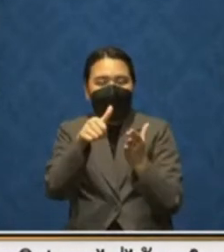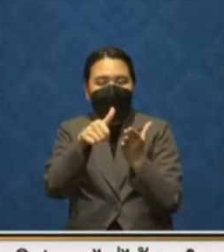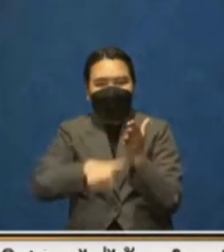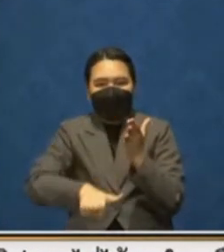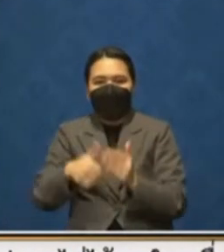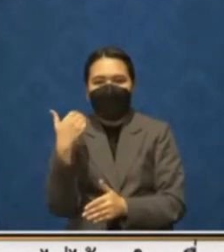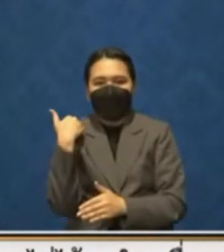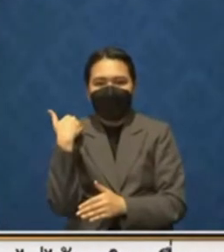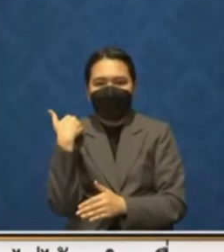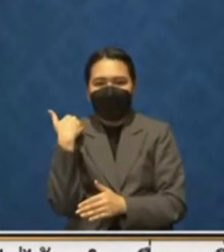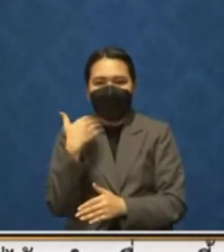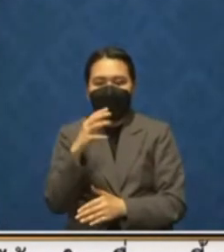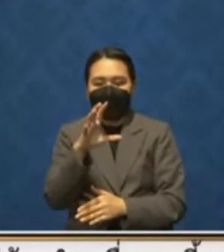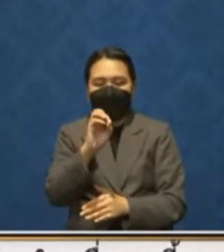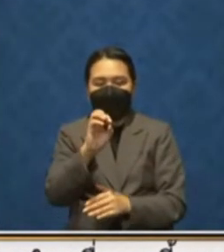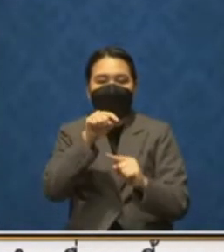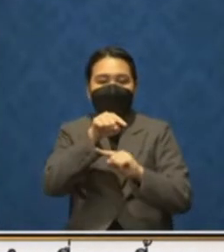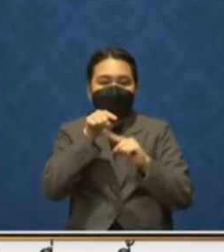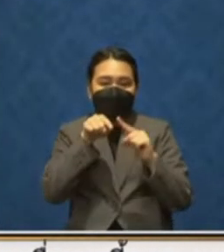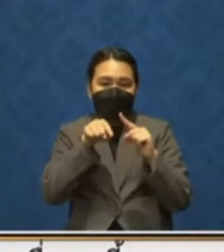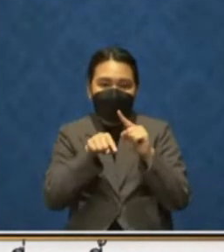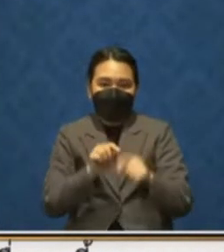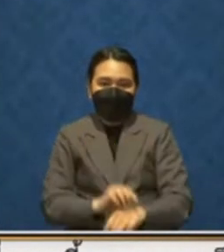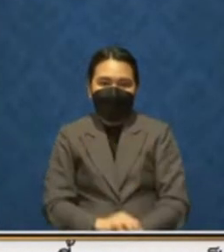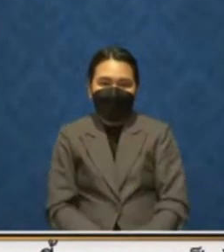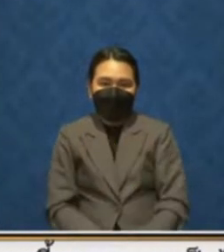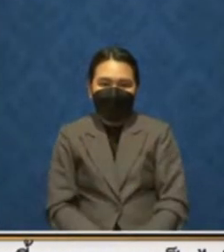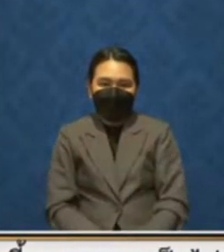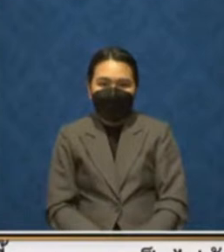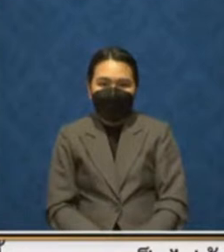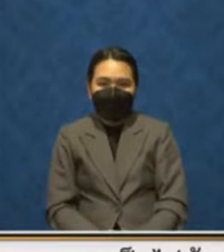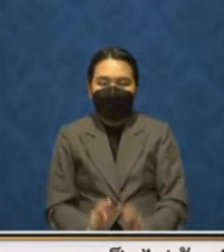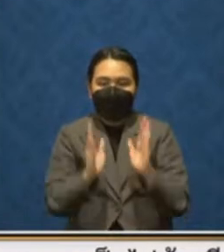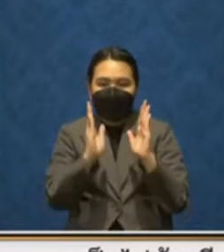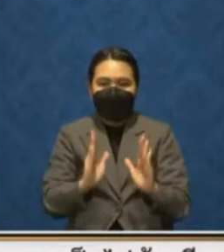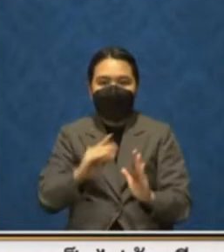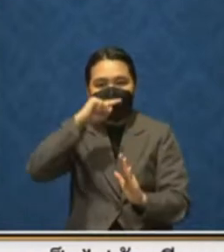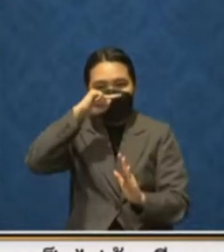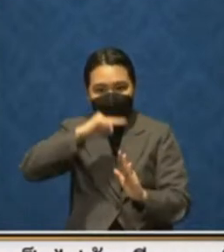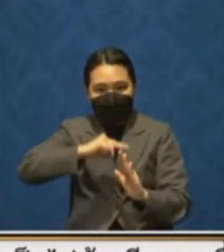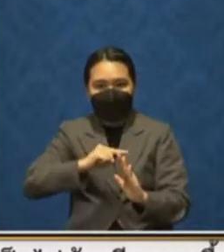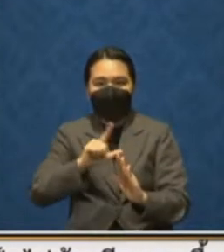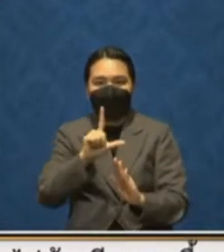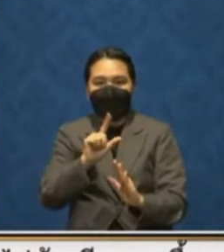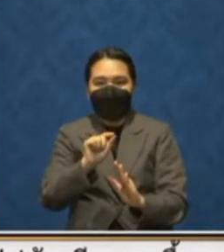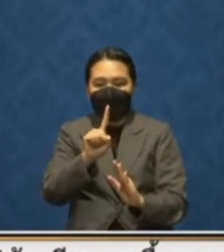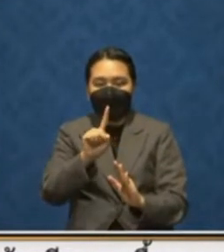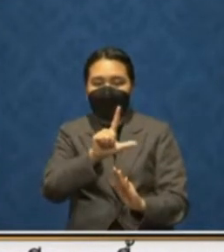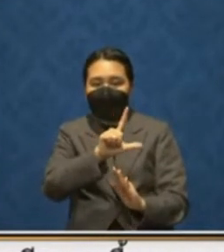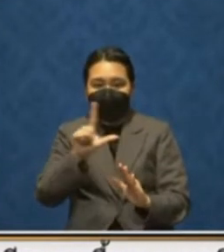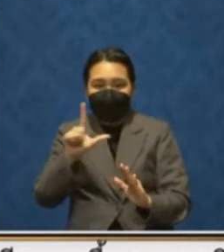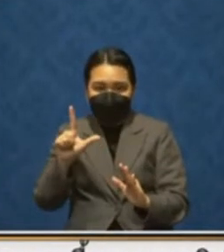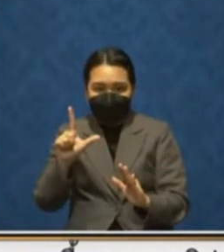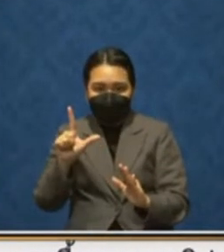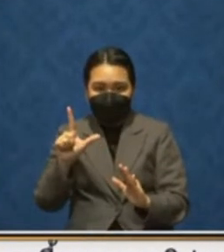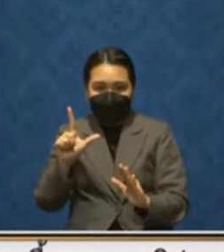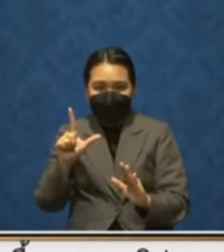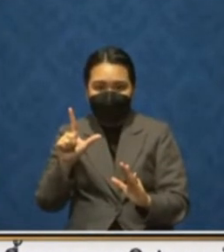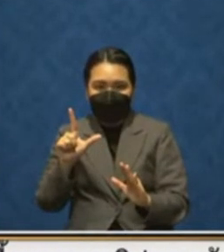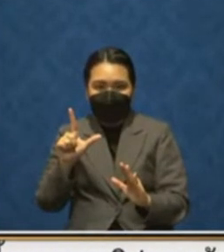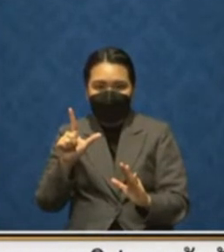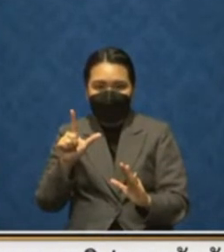50เปอร์เซ็นต์ด้วยกันคนไทยรี่ 21ล้านคนที่เป็นนี่นะครับ